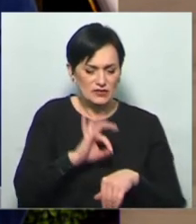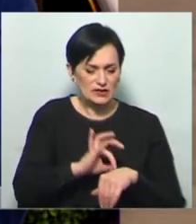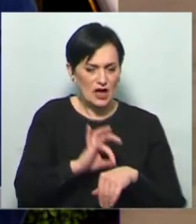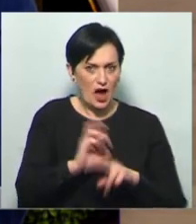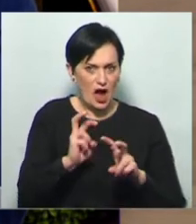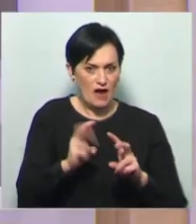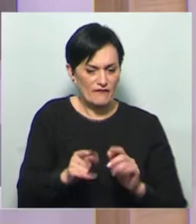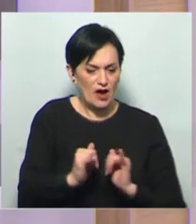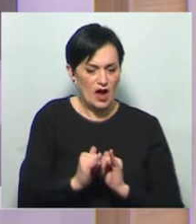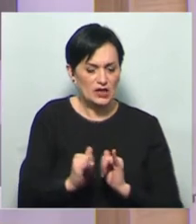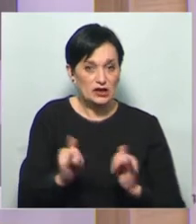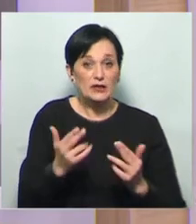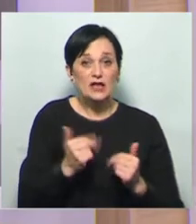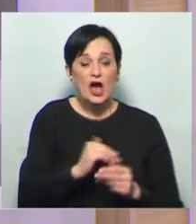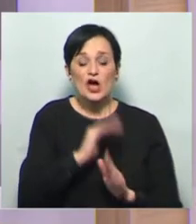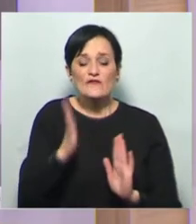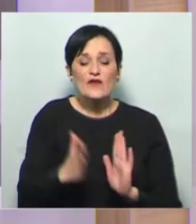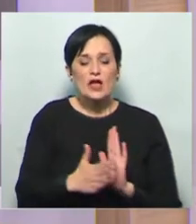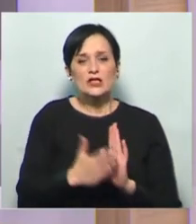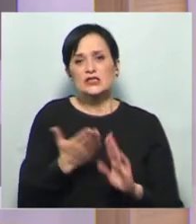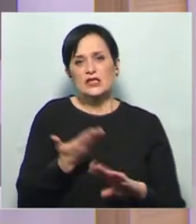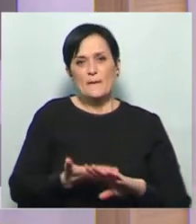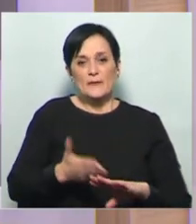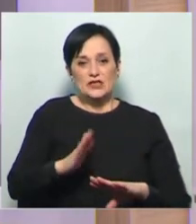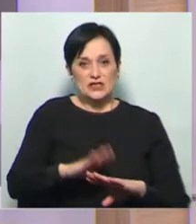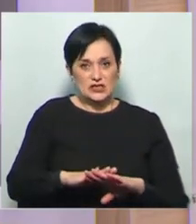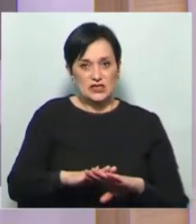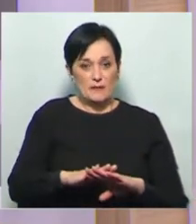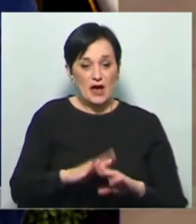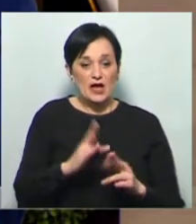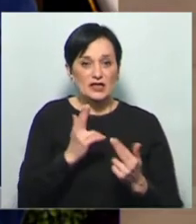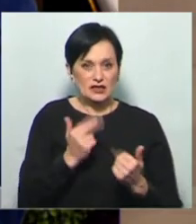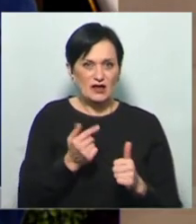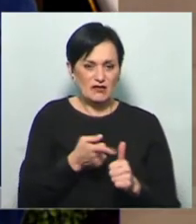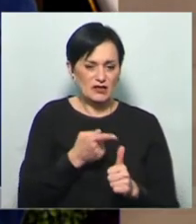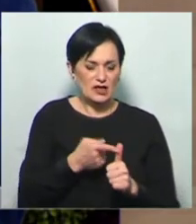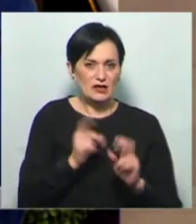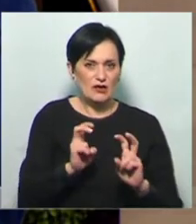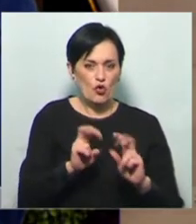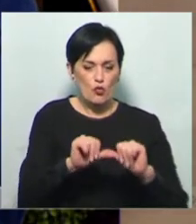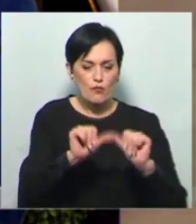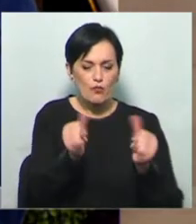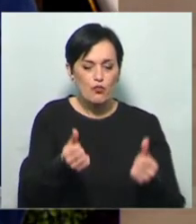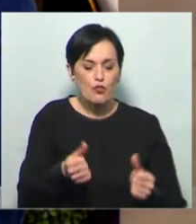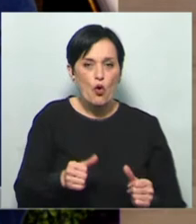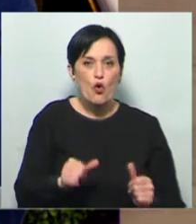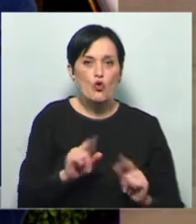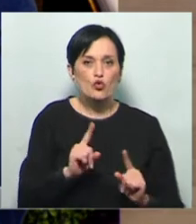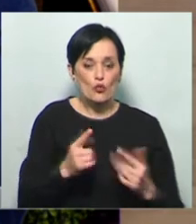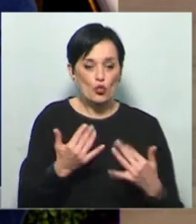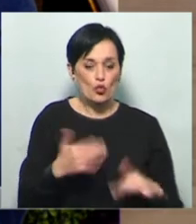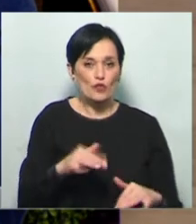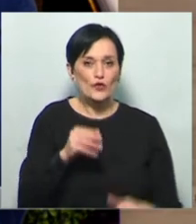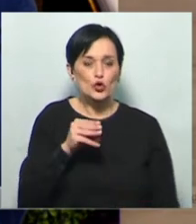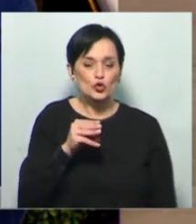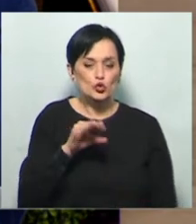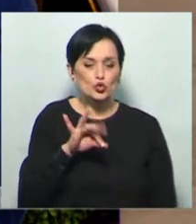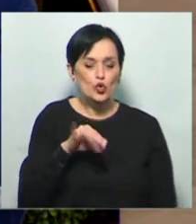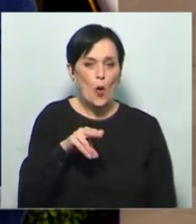და რა თქმა უნდა ყველაზე მძიმე და მაინვალიდიზირებელი ფორმები, ანუ ეს არის უკვე